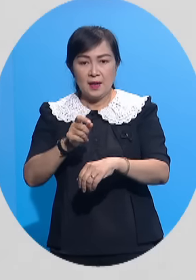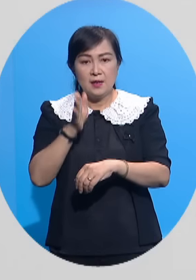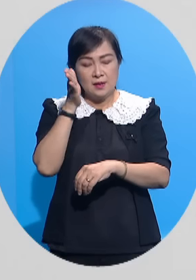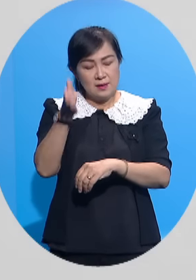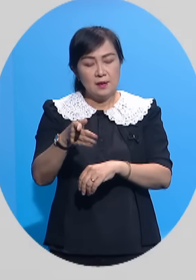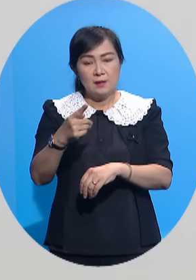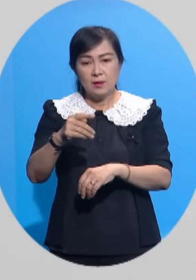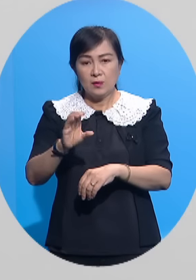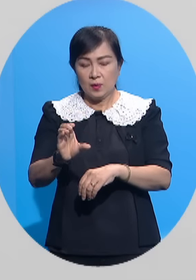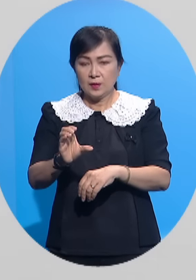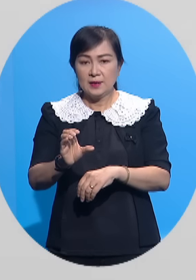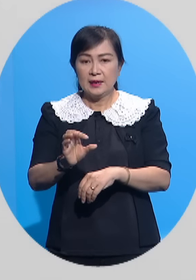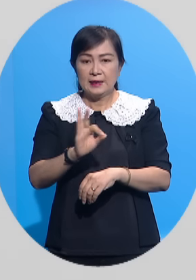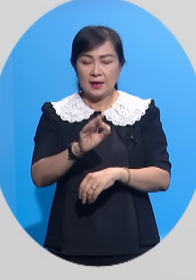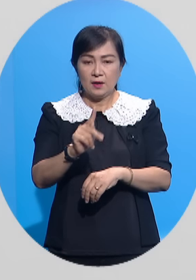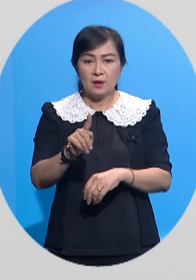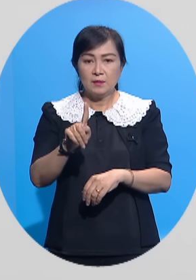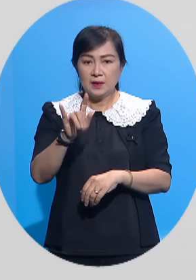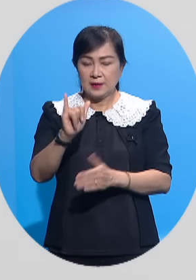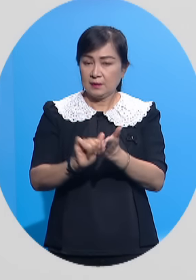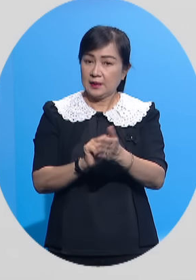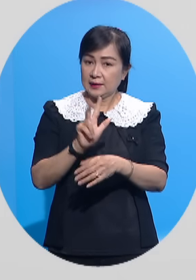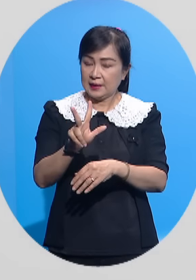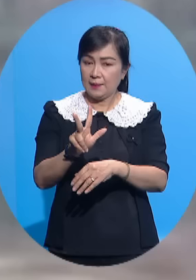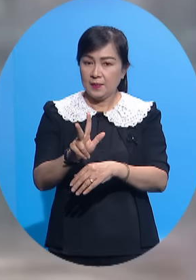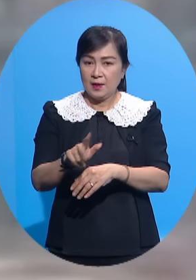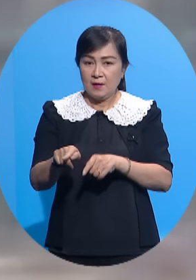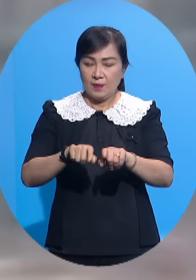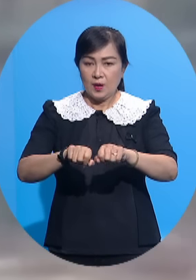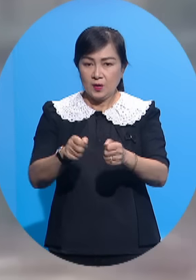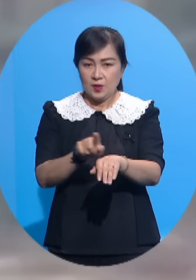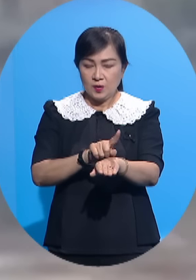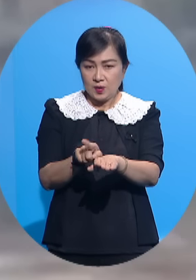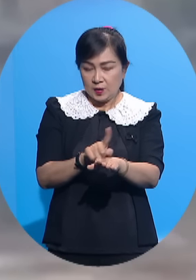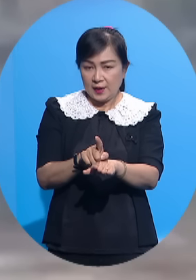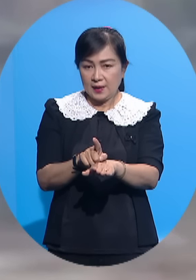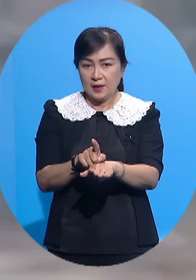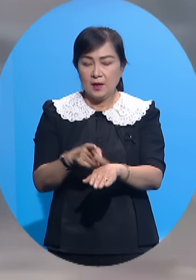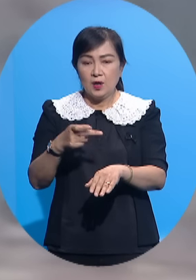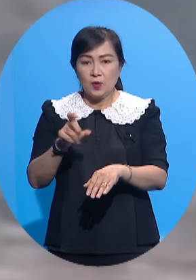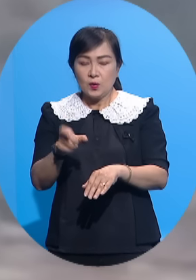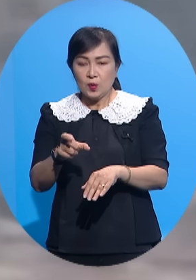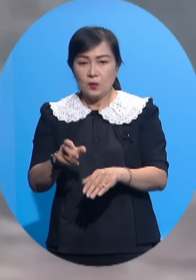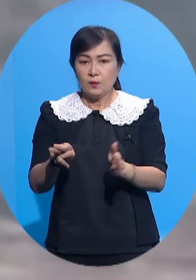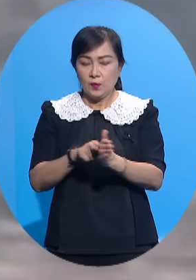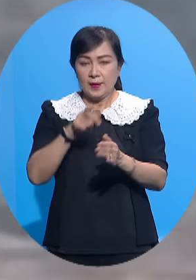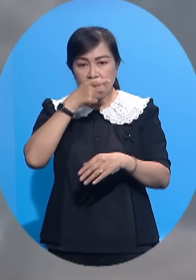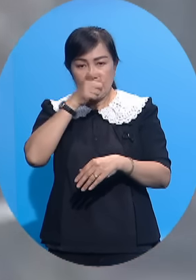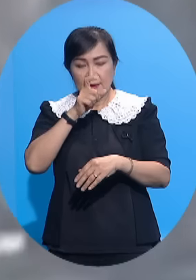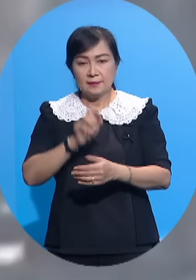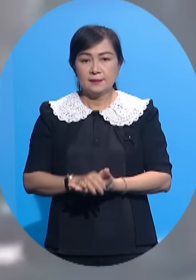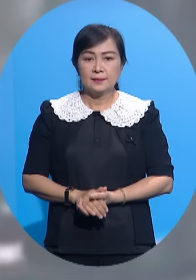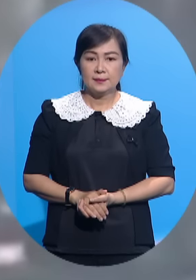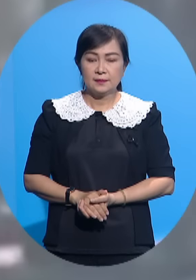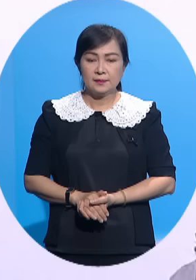pokrov và khov hôm 16 tháng 8 phát quy nhiều xe tăng xe Bộc thép drone và vũ khí của Nga